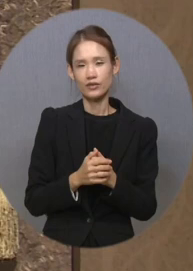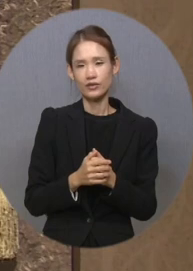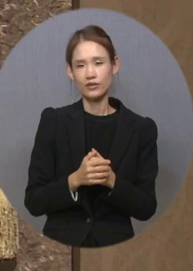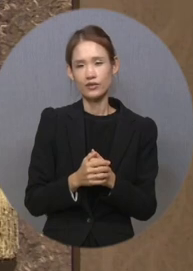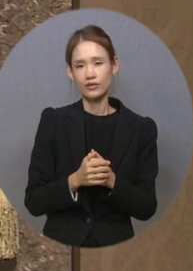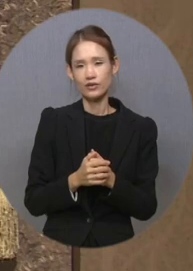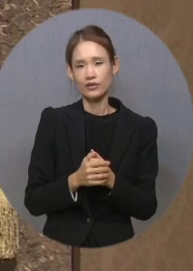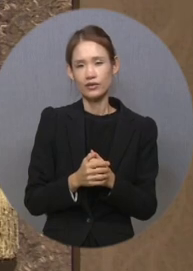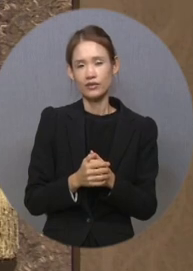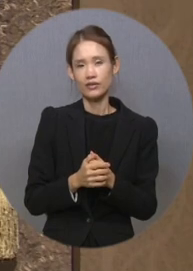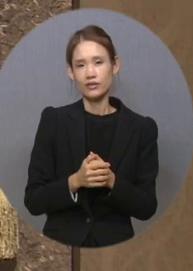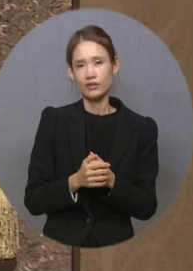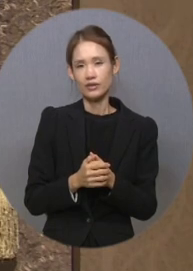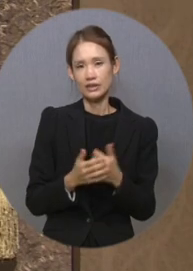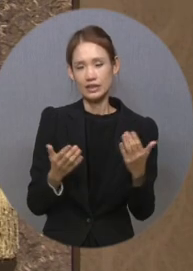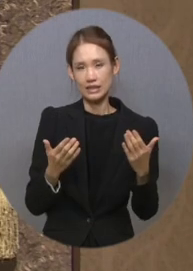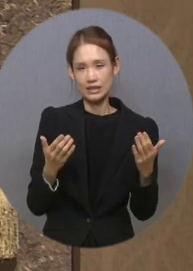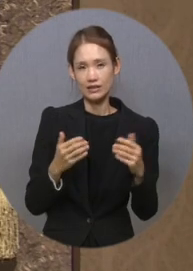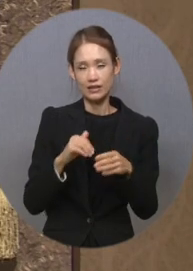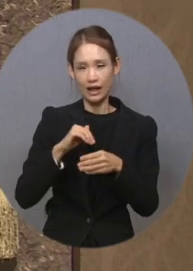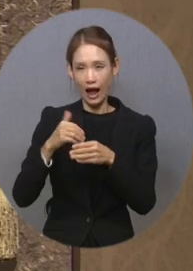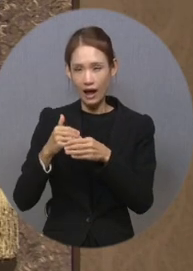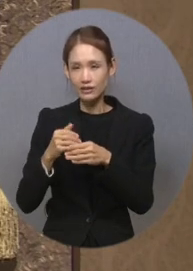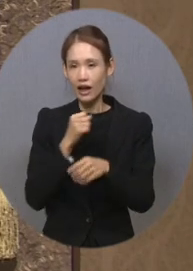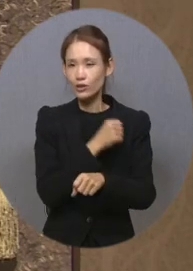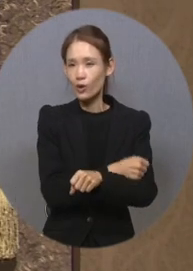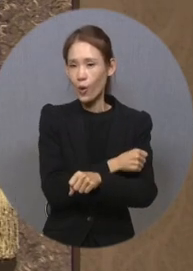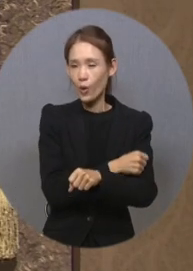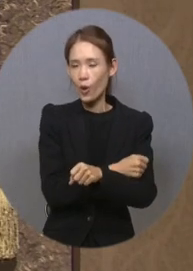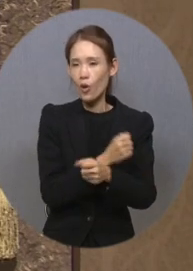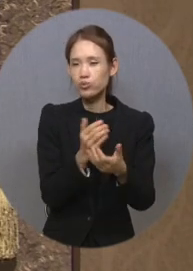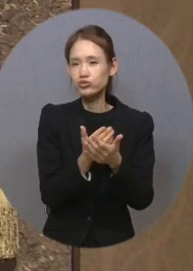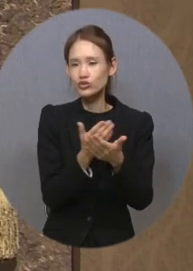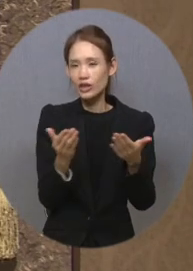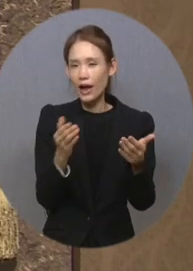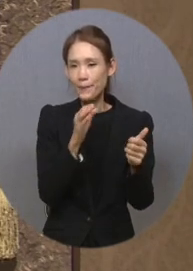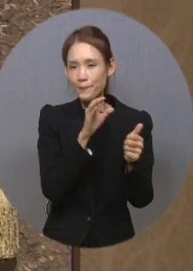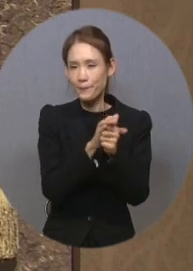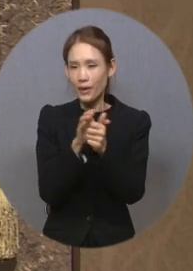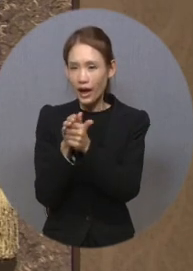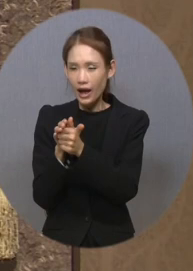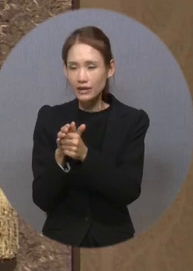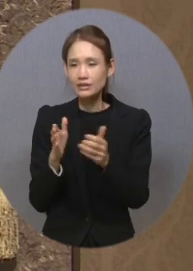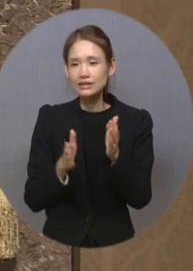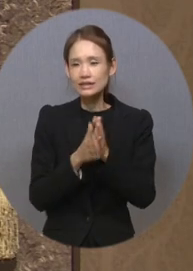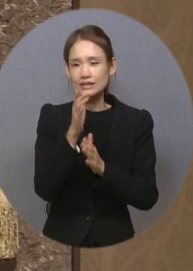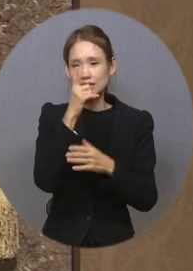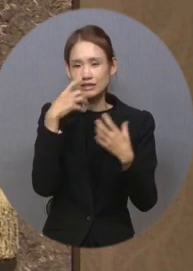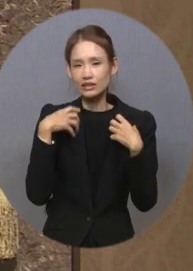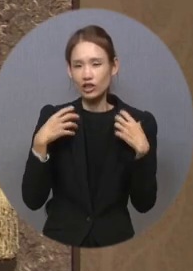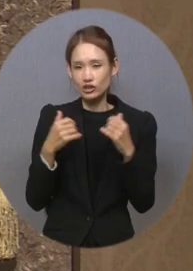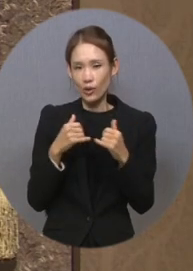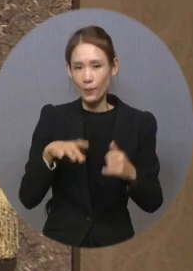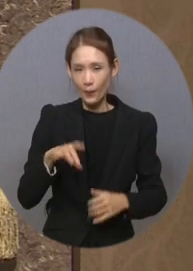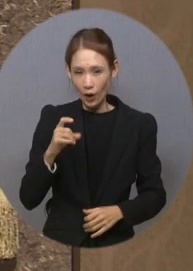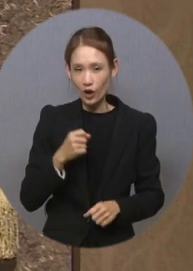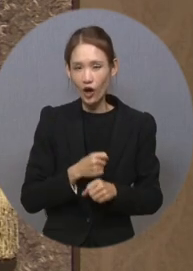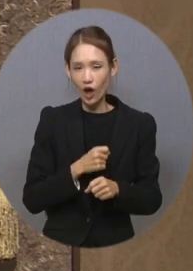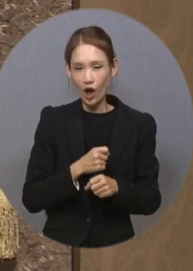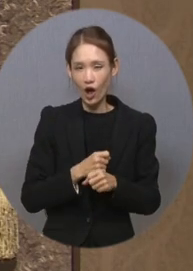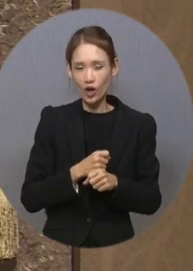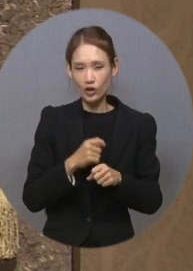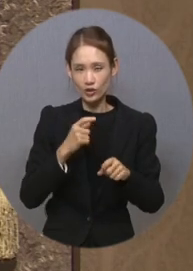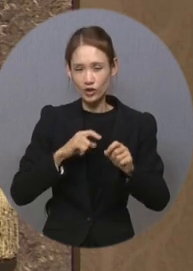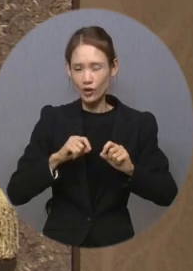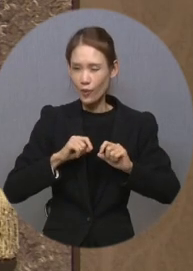가사노동 분담하자 하는 걸 제가 캠페인처럼 하고 있습니다. 우리 시청의 직원들부터 먼저 좀 하고 네. 또 우리 여수시로 좀